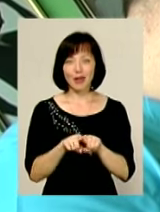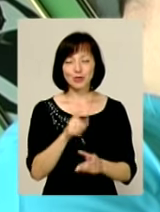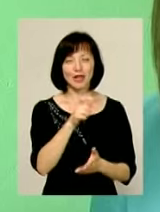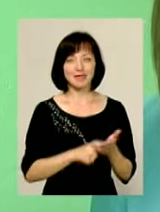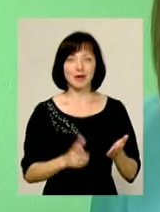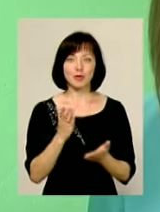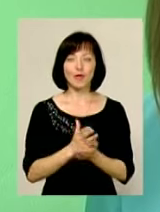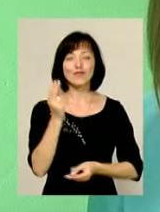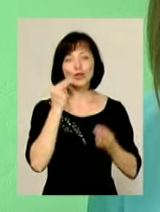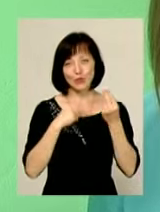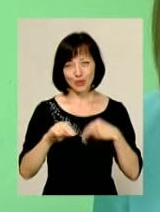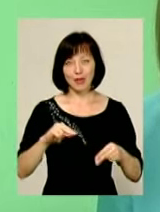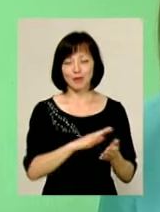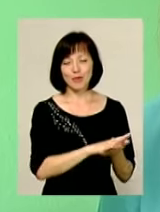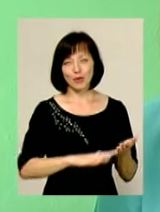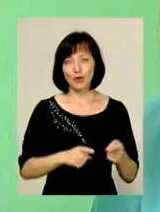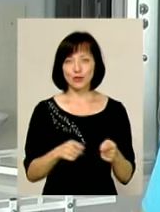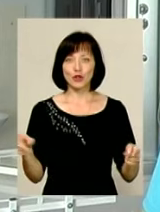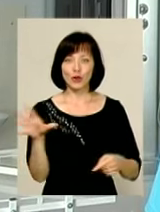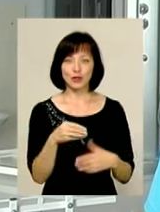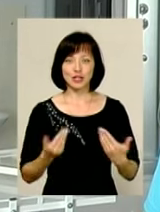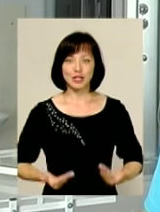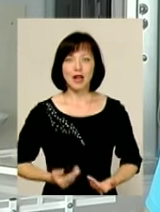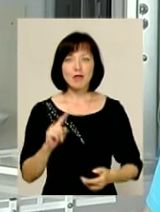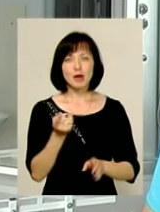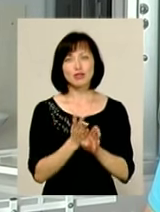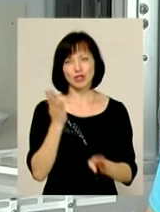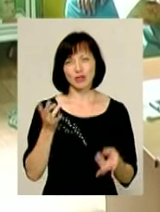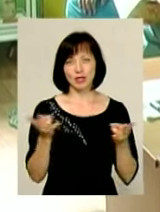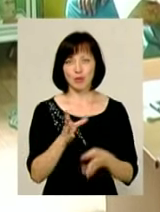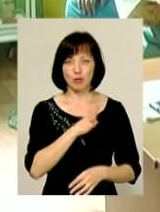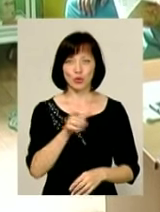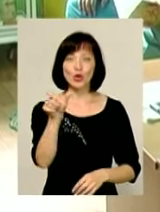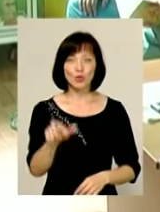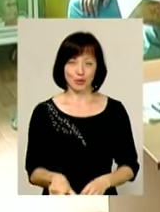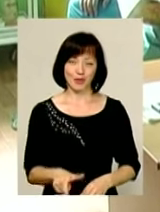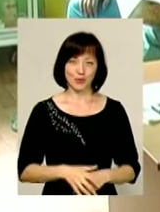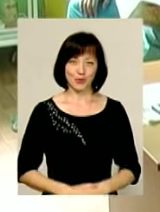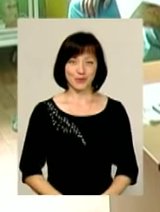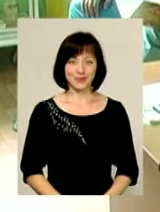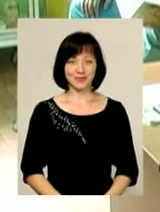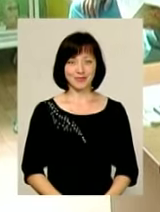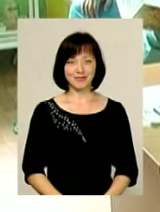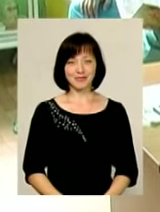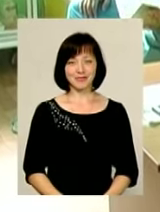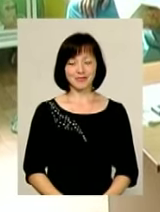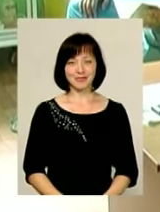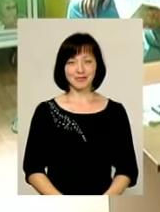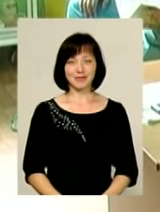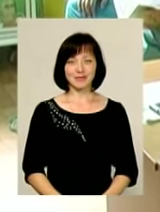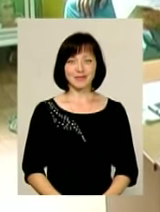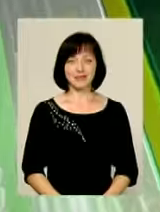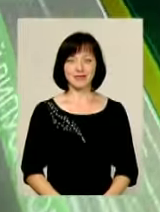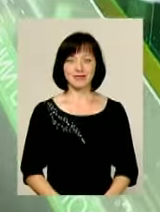рецептом для вдосконалення впродовж всього життя. В першу чергу бути людиною. Світлана Русіна, Дем'ян Цигольник для інформаційного